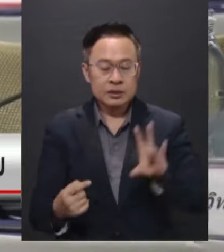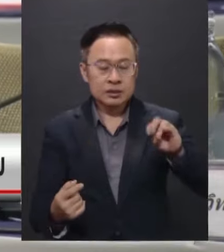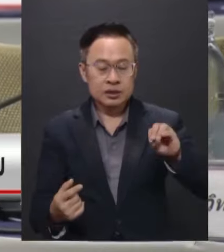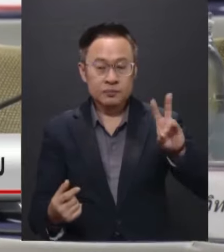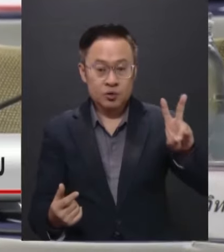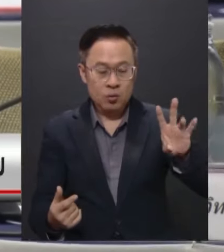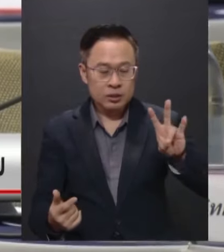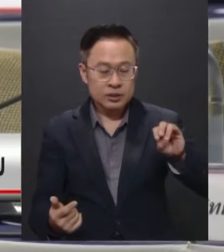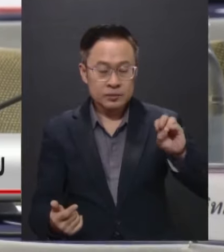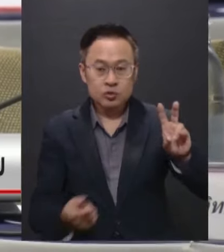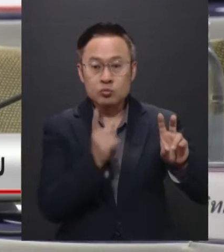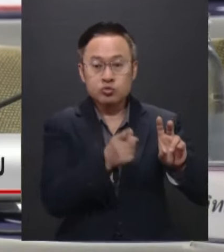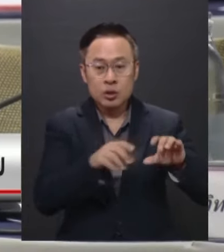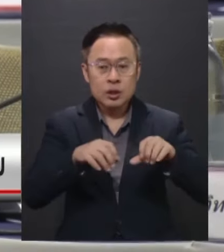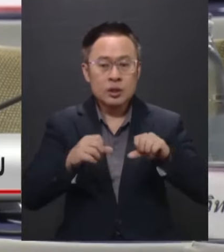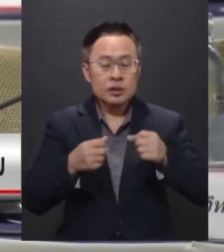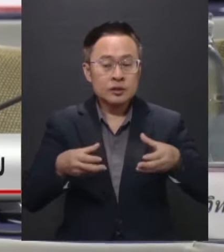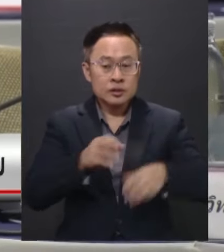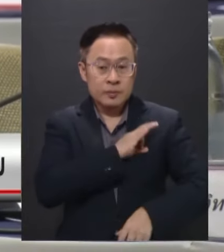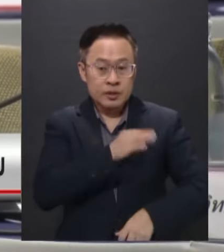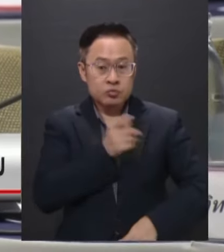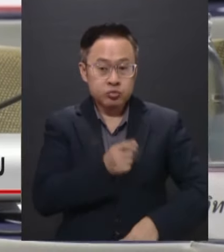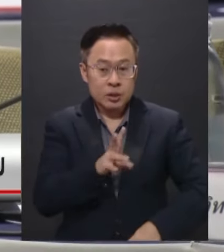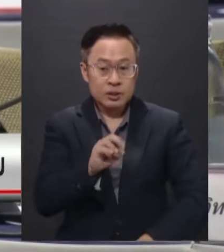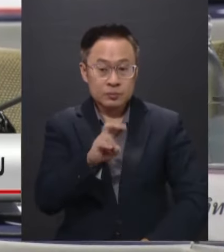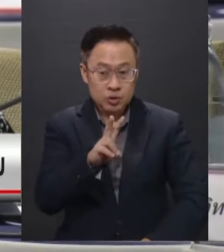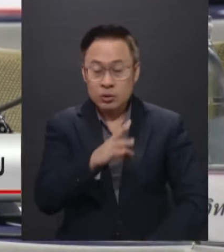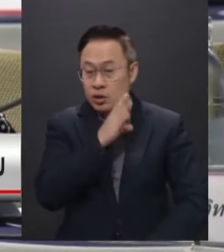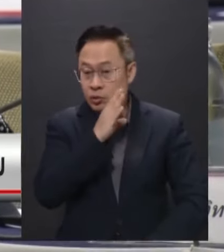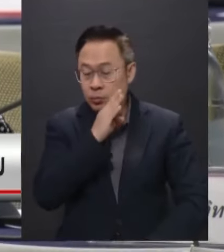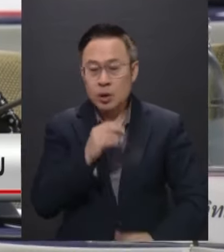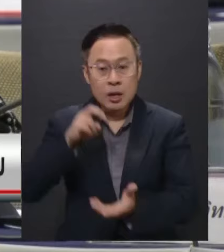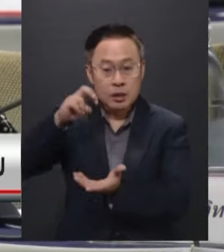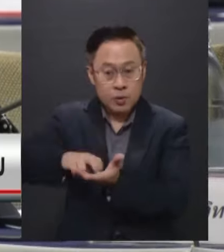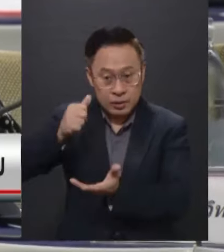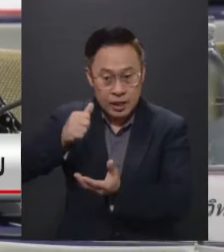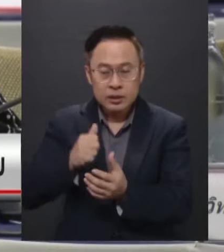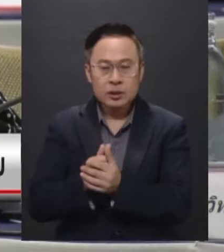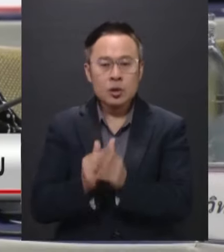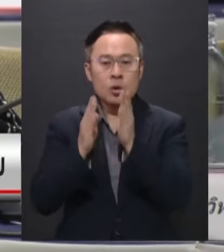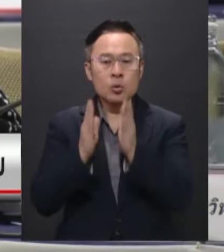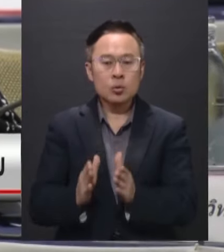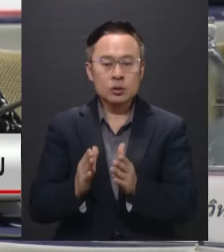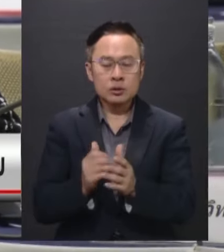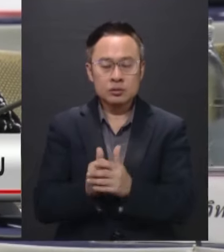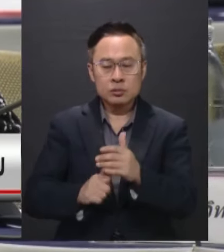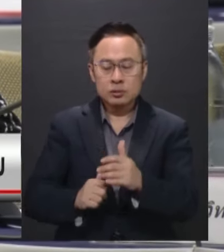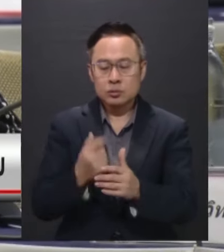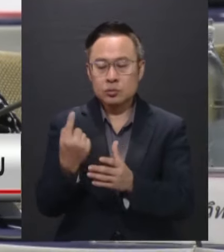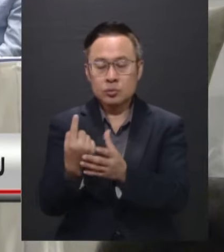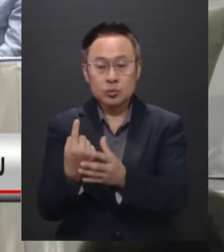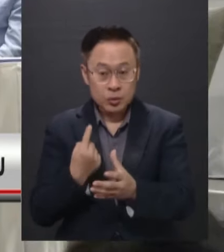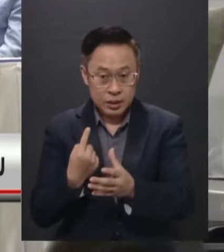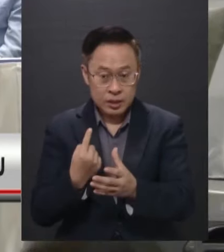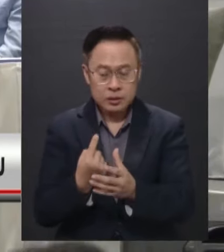ถ้าเกิดว่าการรับรองสมาชิกผ่านก็จะทำให้มีสิทธิ์ในการเลือกตั้งด้วยโหวตเตอร์ก็จะเพิ่มเป็น73เสียงนะ